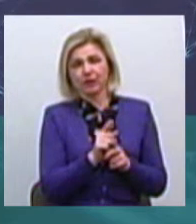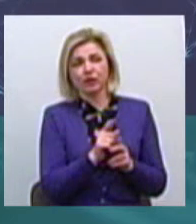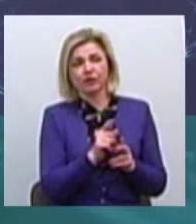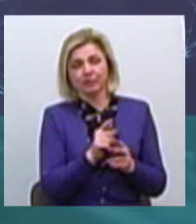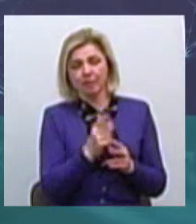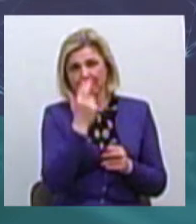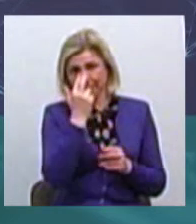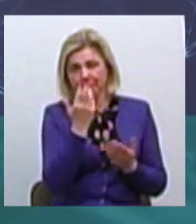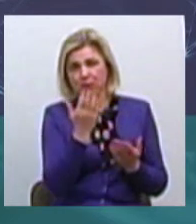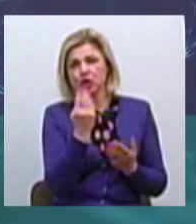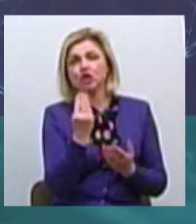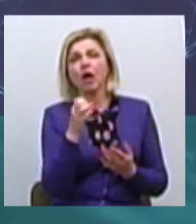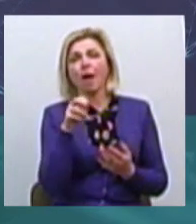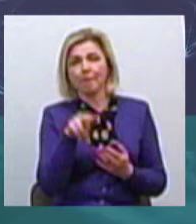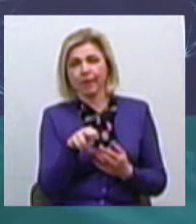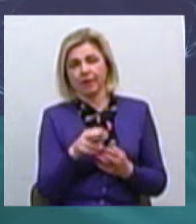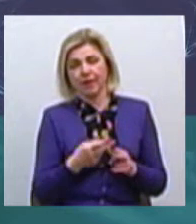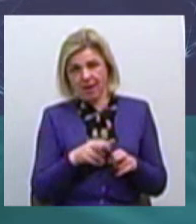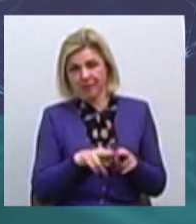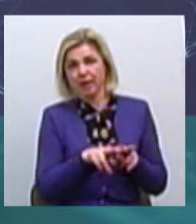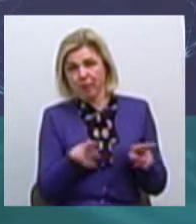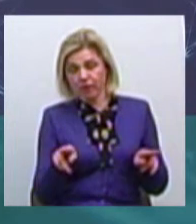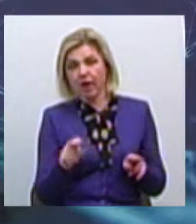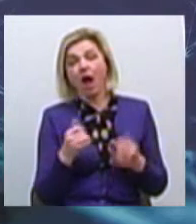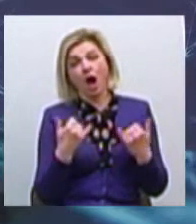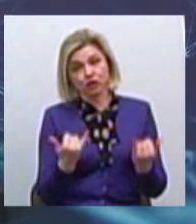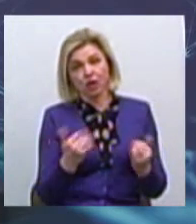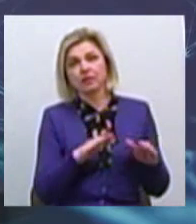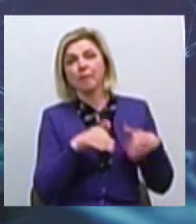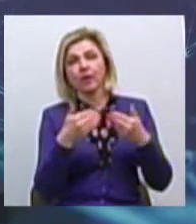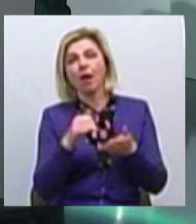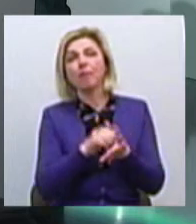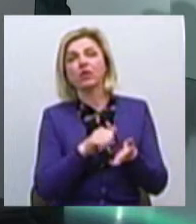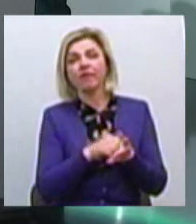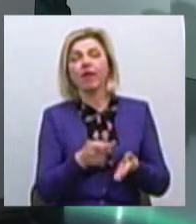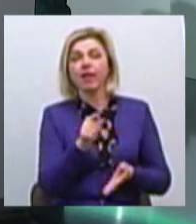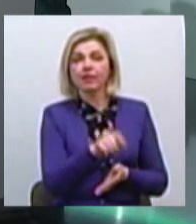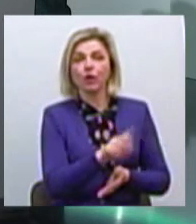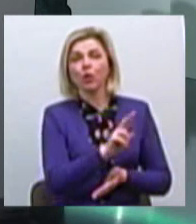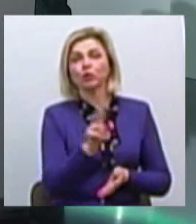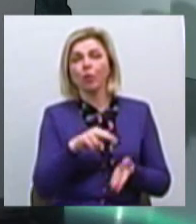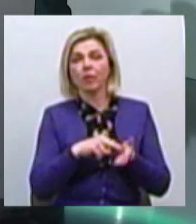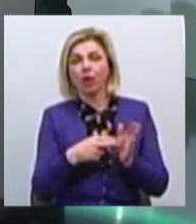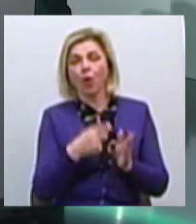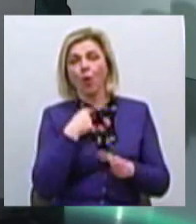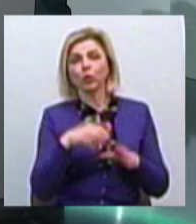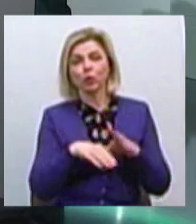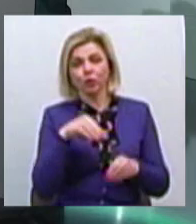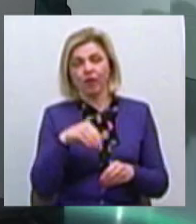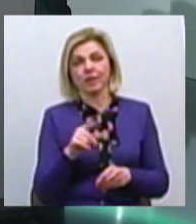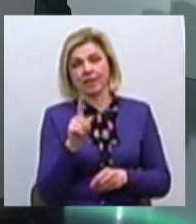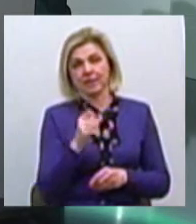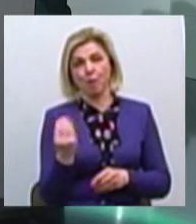принципі, показательно достатньо. Ну, тоді пропоную послухати мотивацію тих, хто планував голосувати за